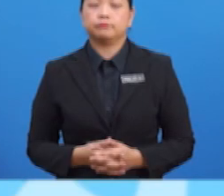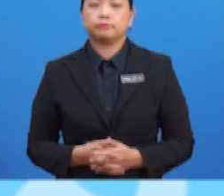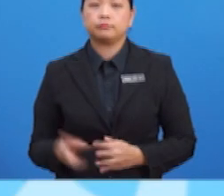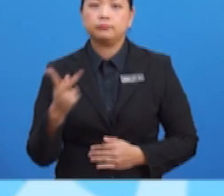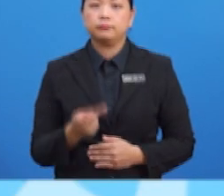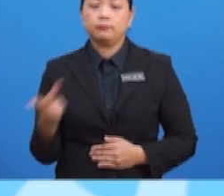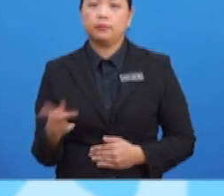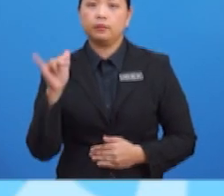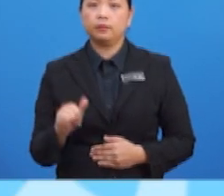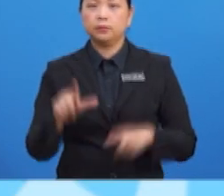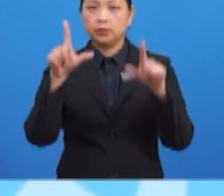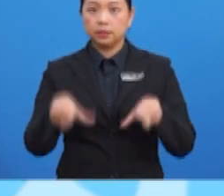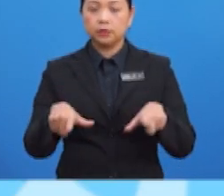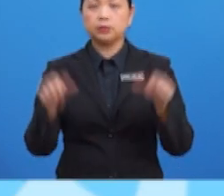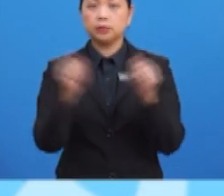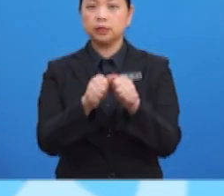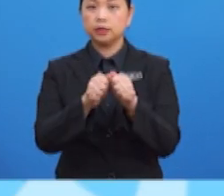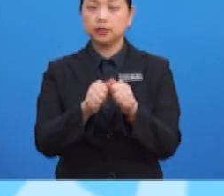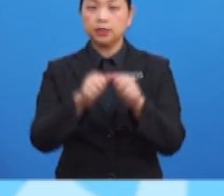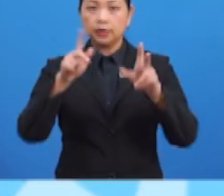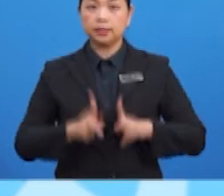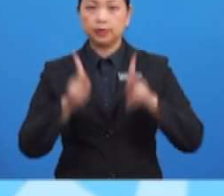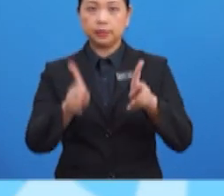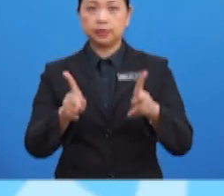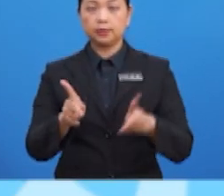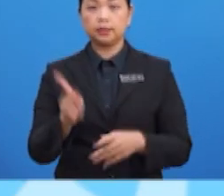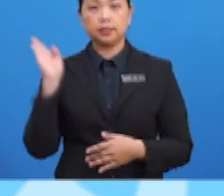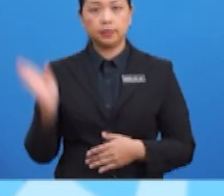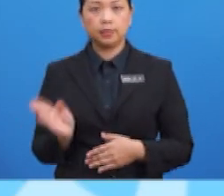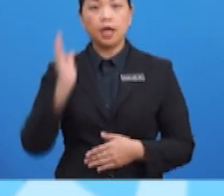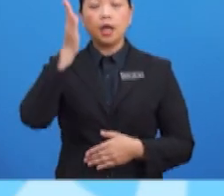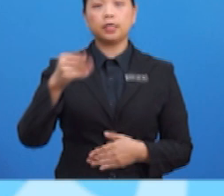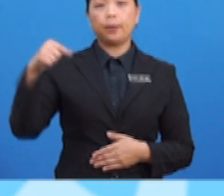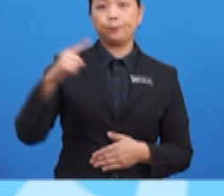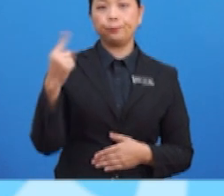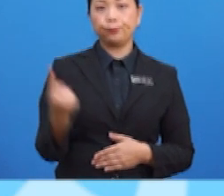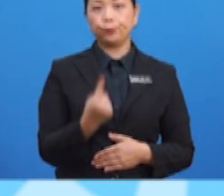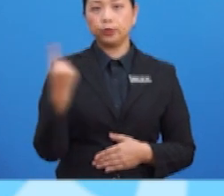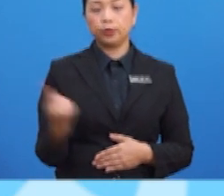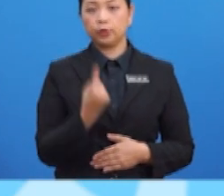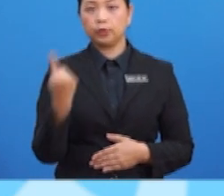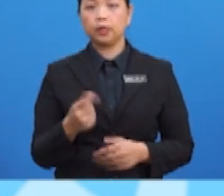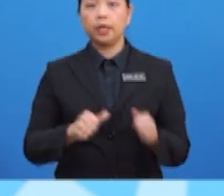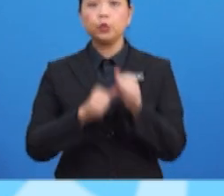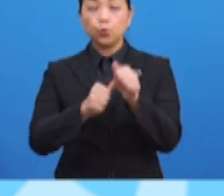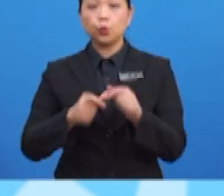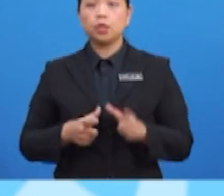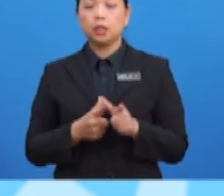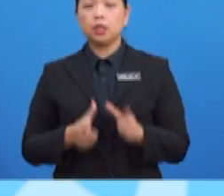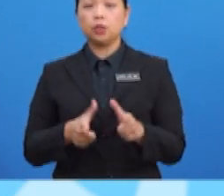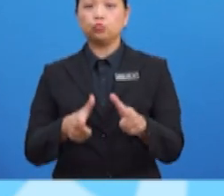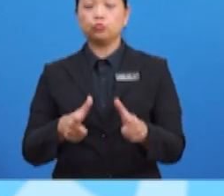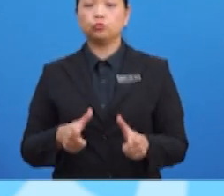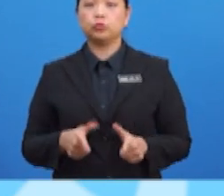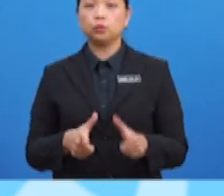Komponen yang dipasangkan dengan kaedah ini akan berputar mengikut kelajuan